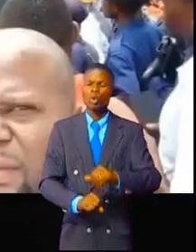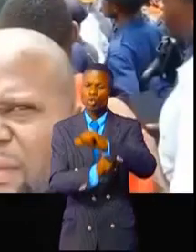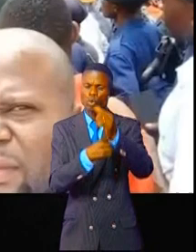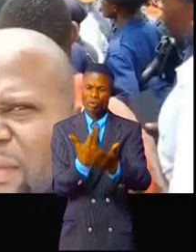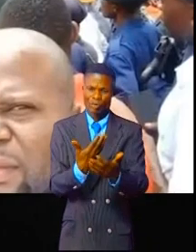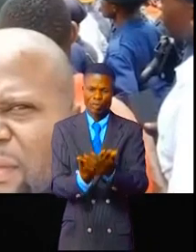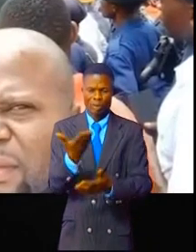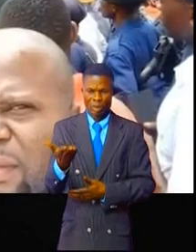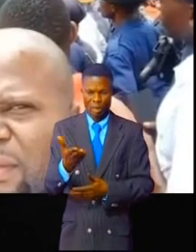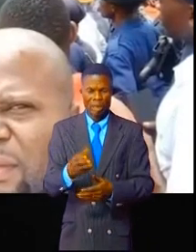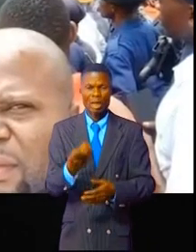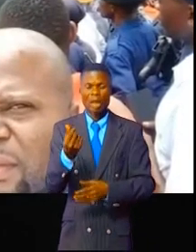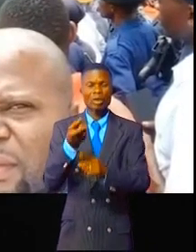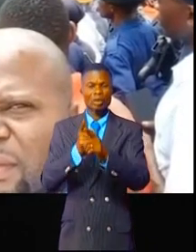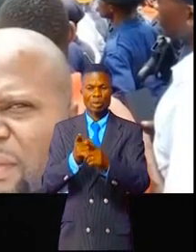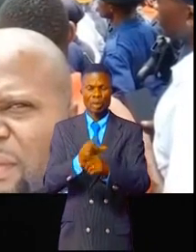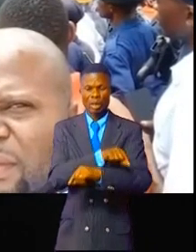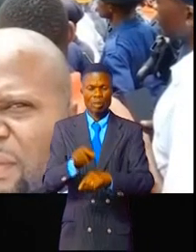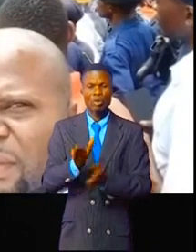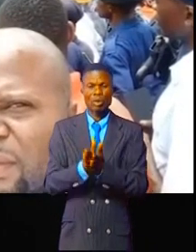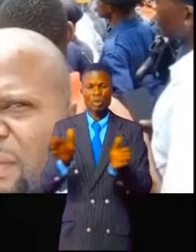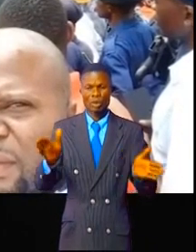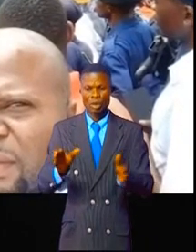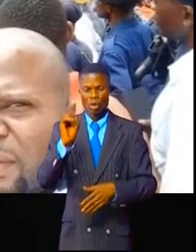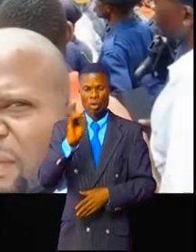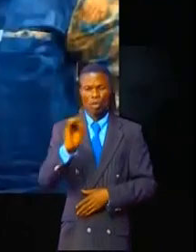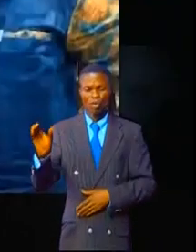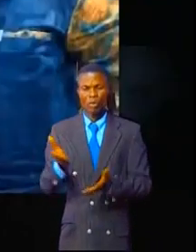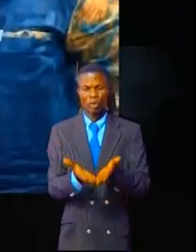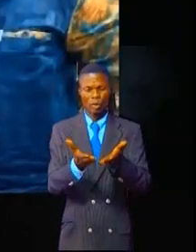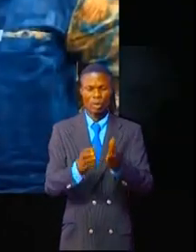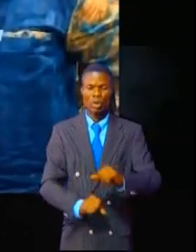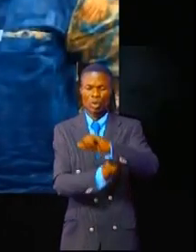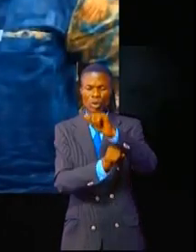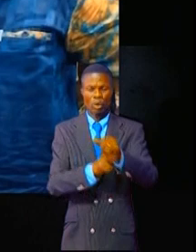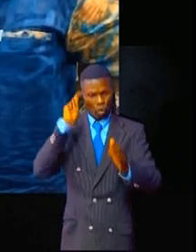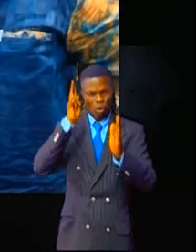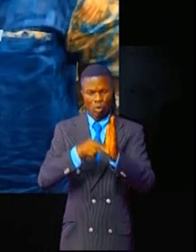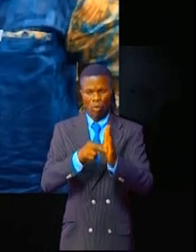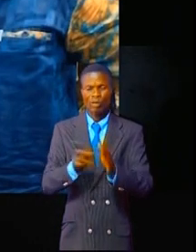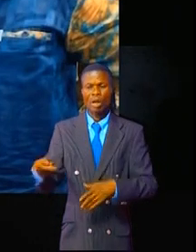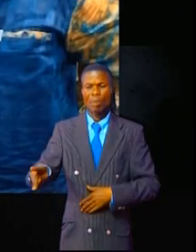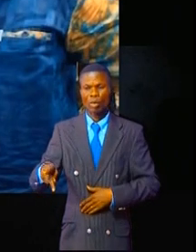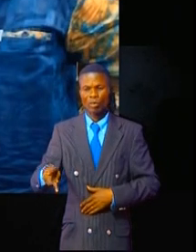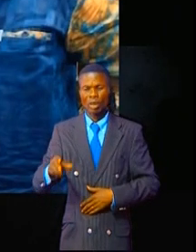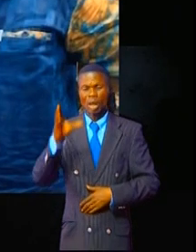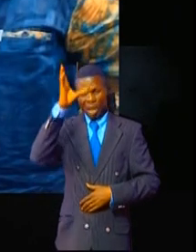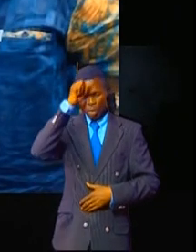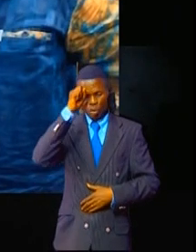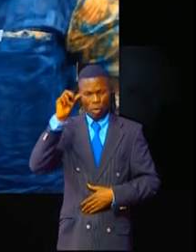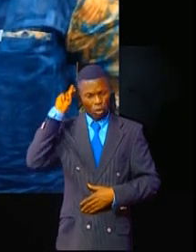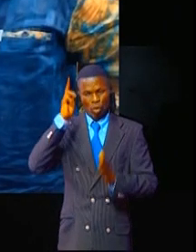qui a connu l'appui financier de la direction générale de nos fils théo toc pdc cours des gouvernements provincial du kouilou à travers son gouverneur